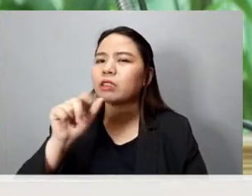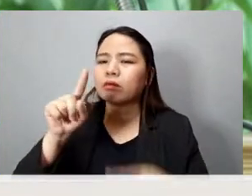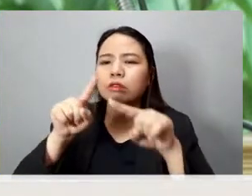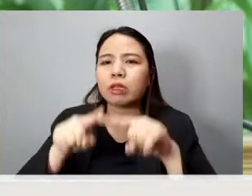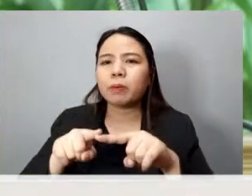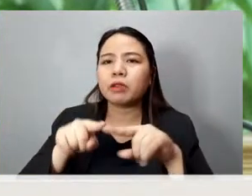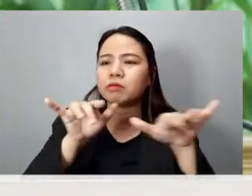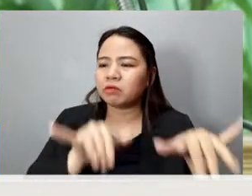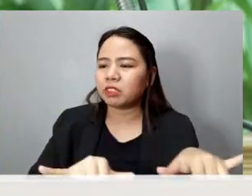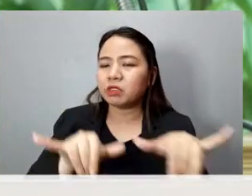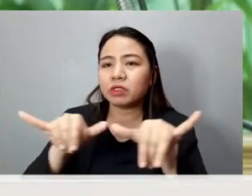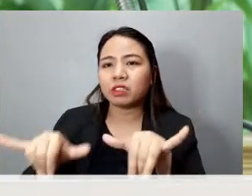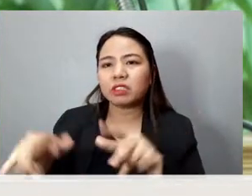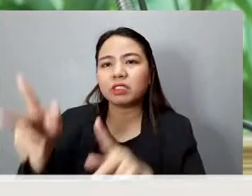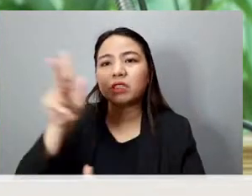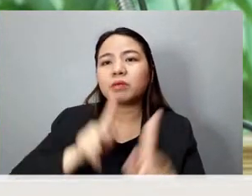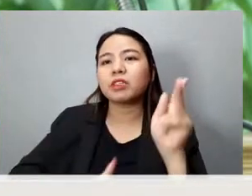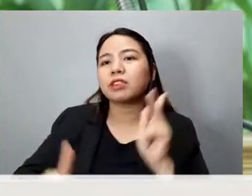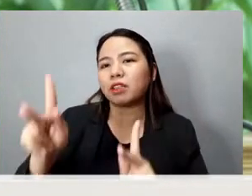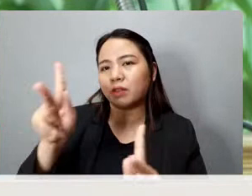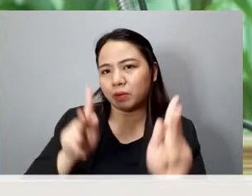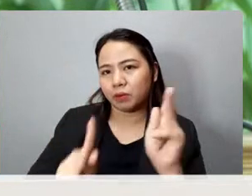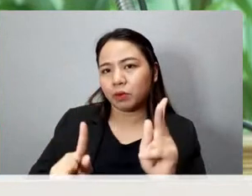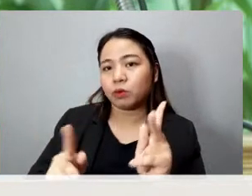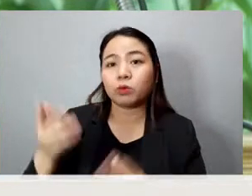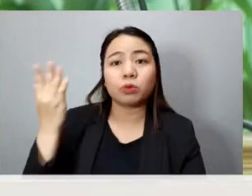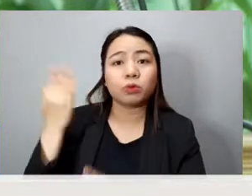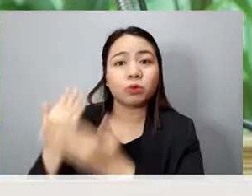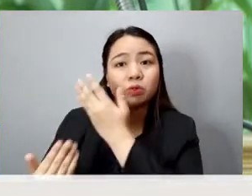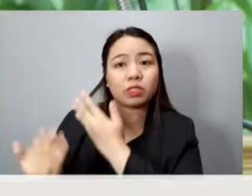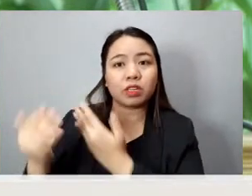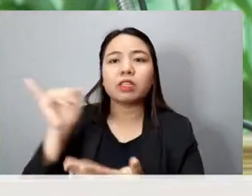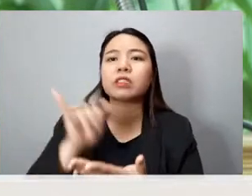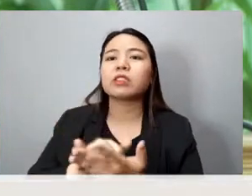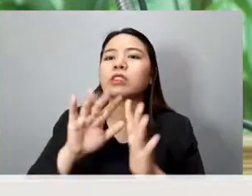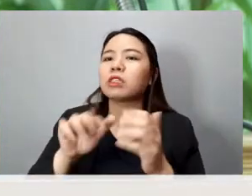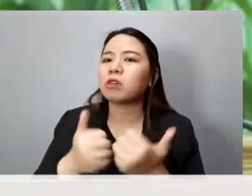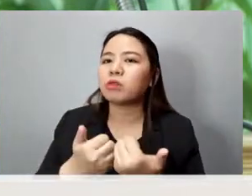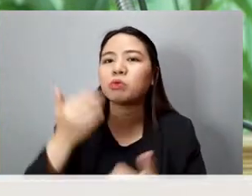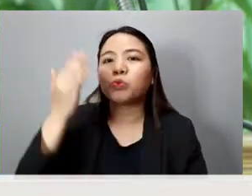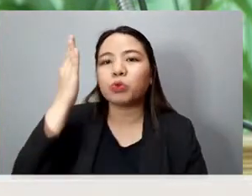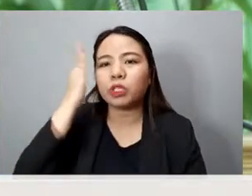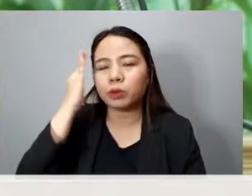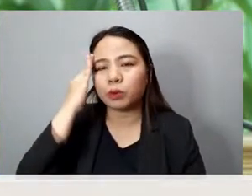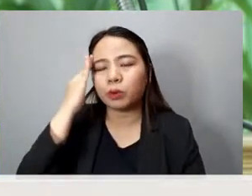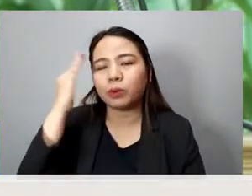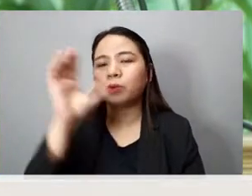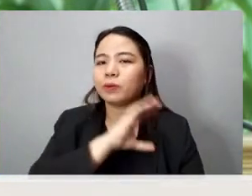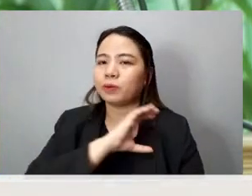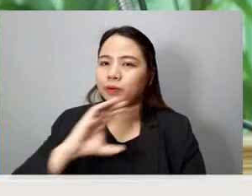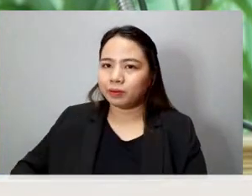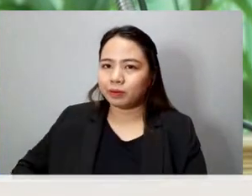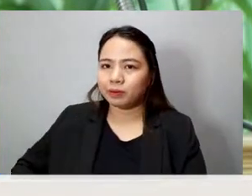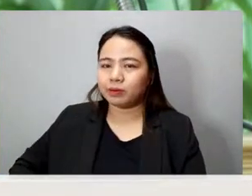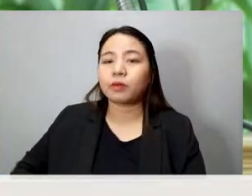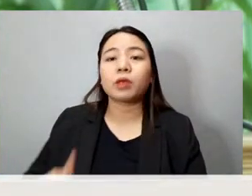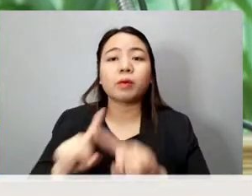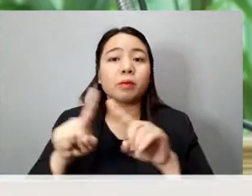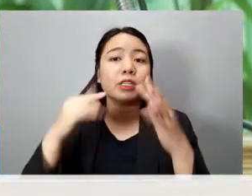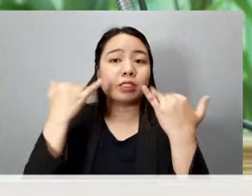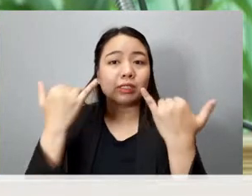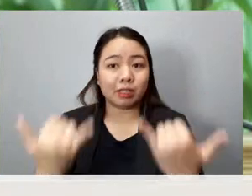ng tao. Noong una ay gayon ang aming pagkakakilala kay Kristo, ngunit